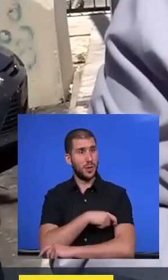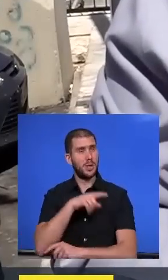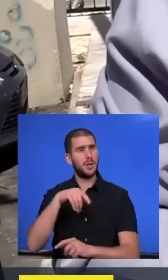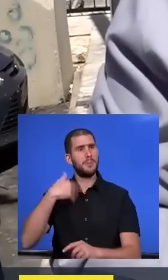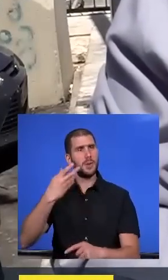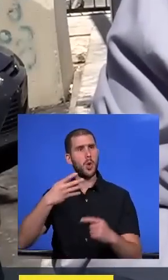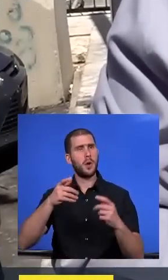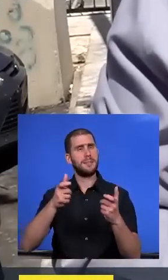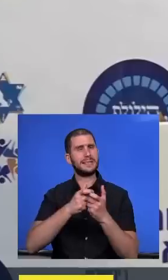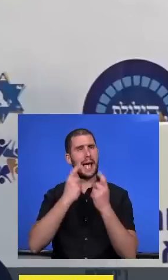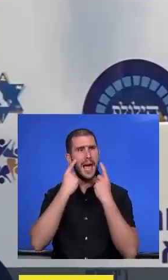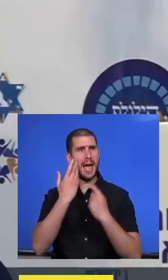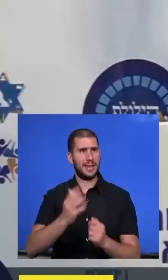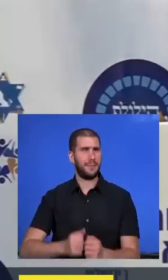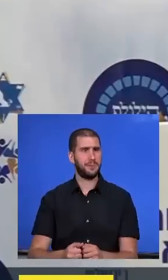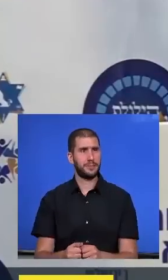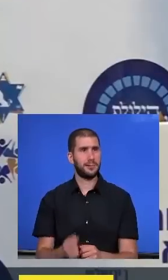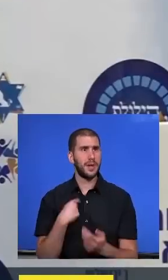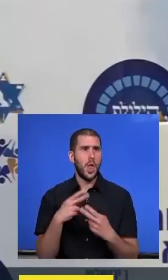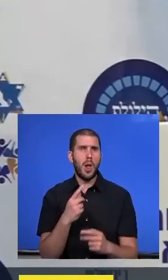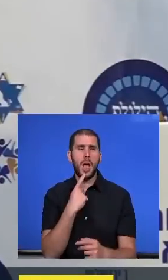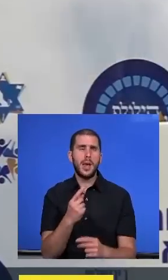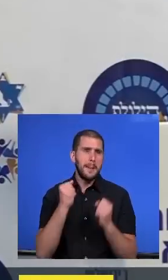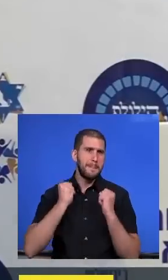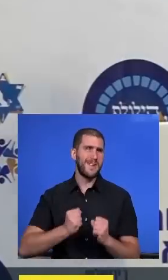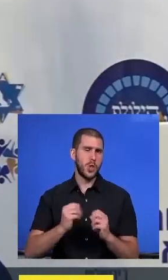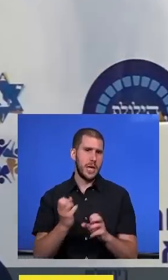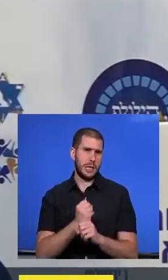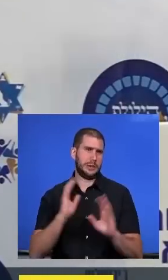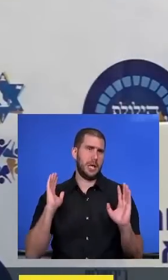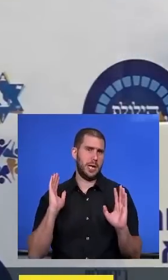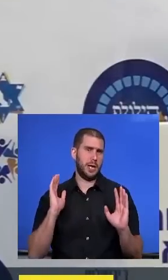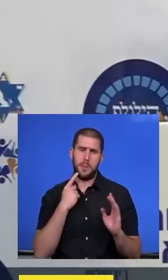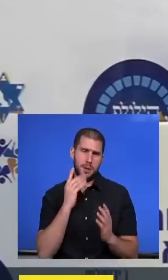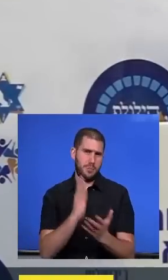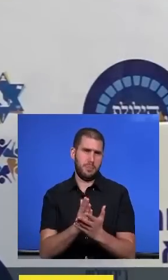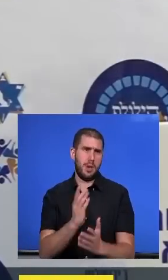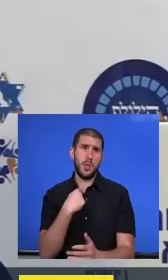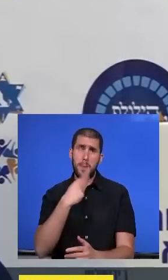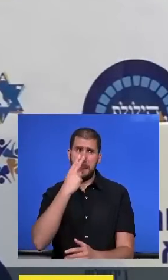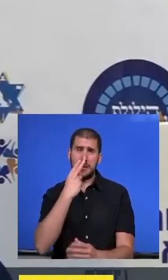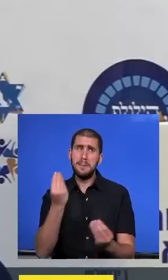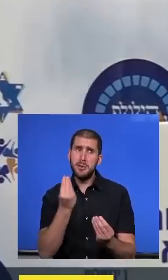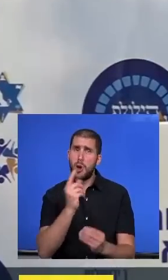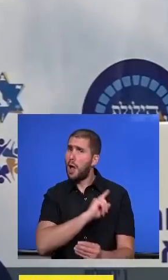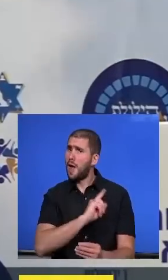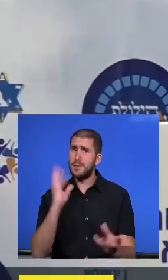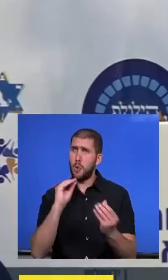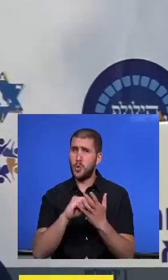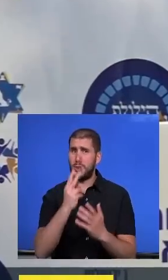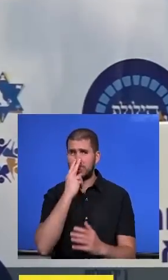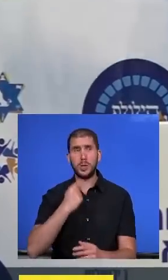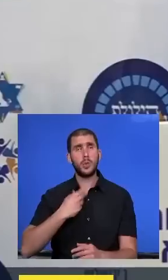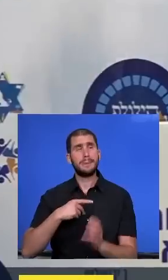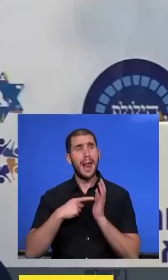יהיו מתוך המגזר החרדי. אני לא יכול להגיד לך בוודאות שזה יצליח. אומר בפירוש, אנחנו מנסים משהו שעוד לא ניסו אותו. אנחנו רוצים